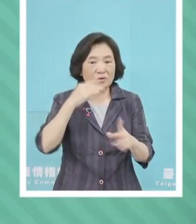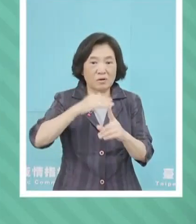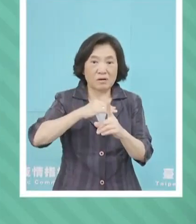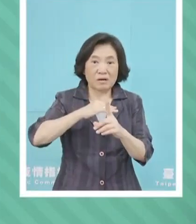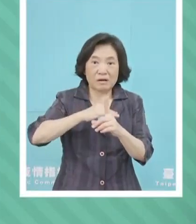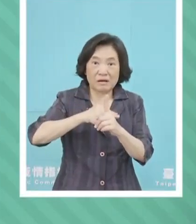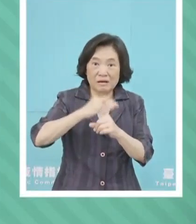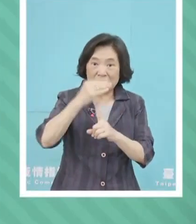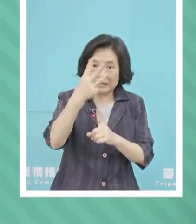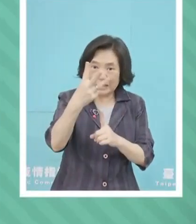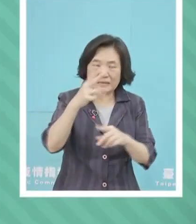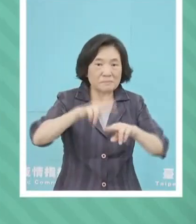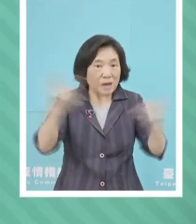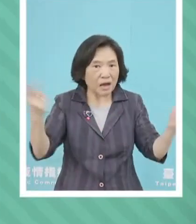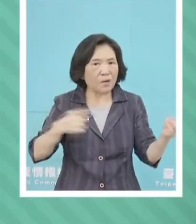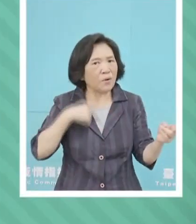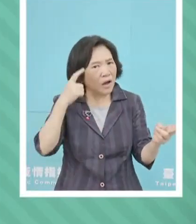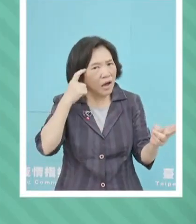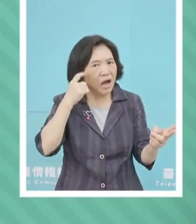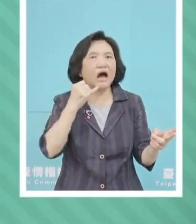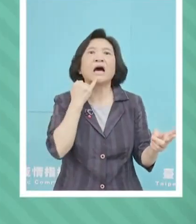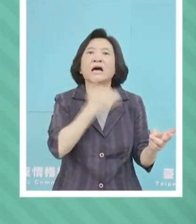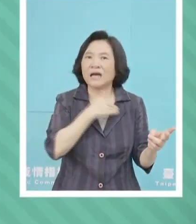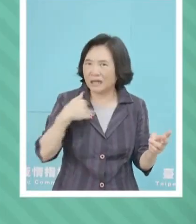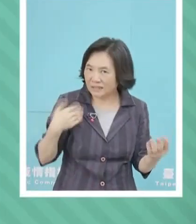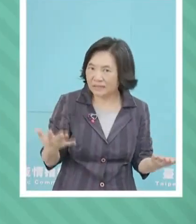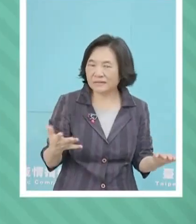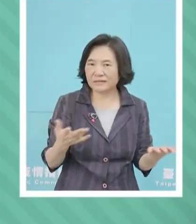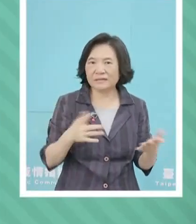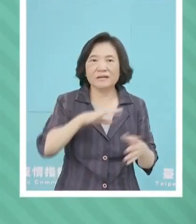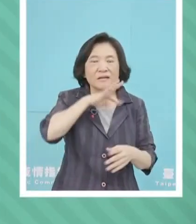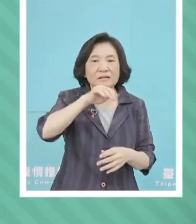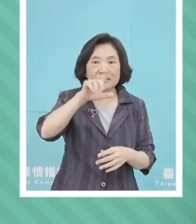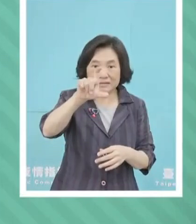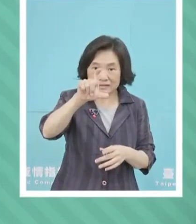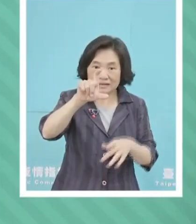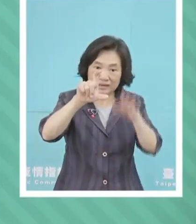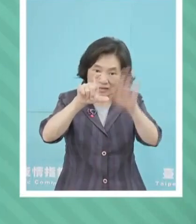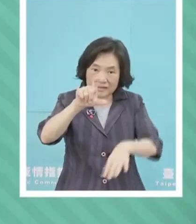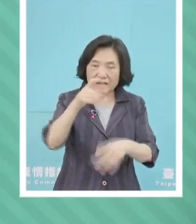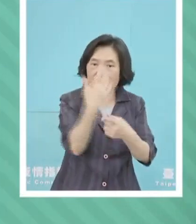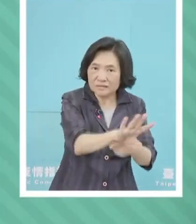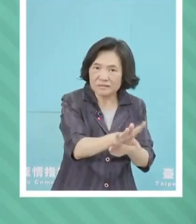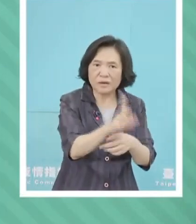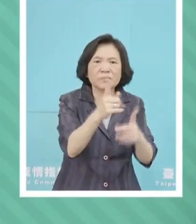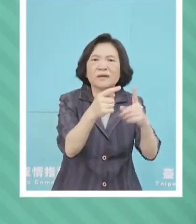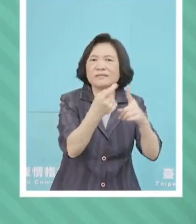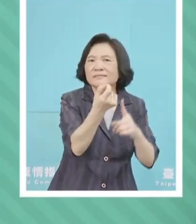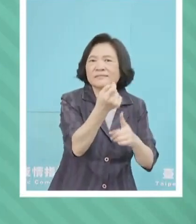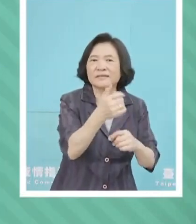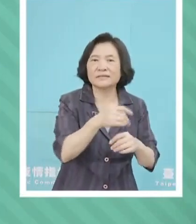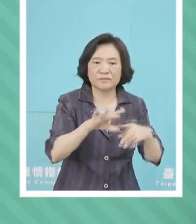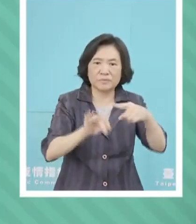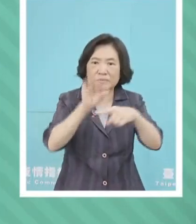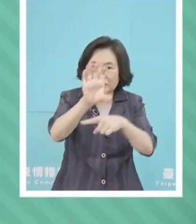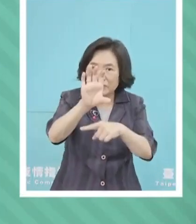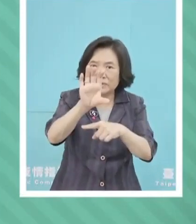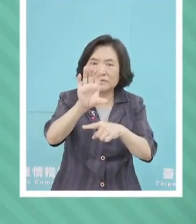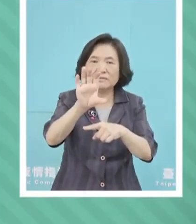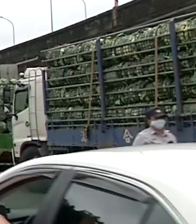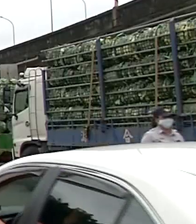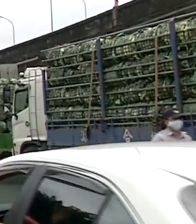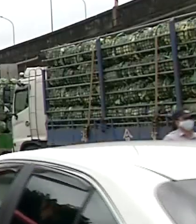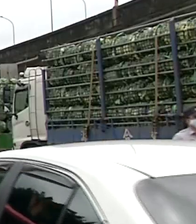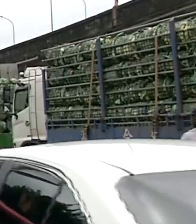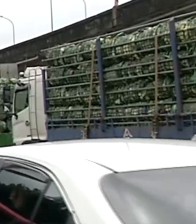以。为什么？因为的确哈，60岁以下的死亡率很低， 我们会，你看我们90%的在60岁以